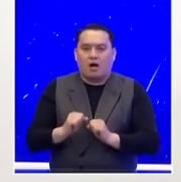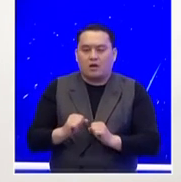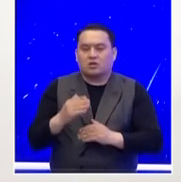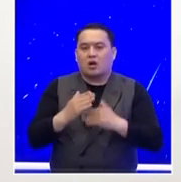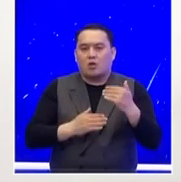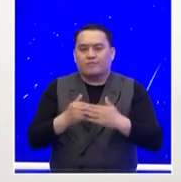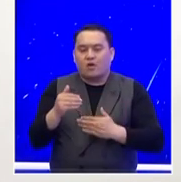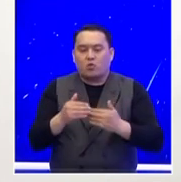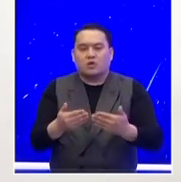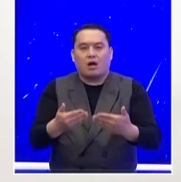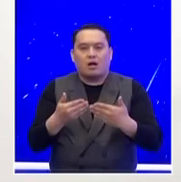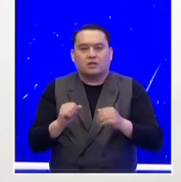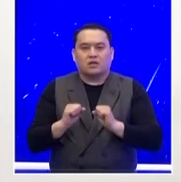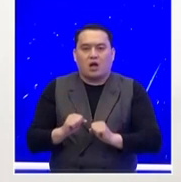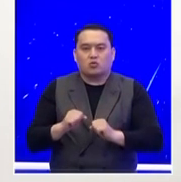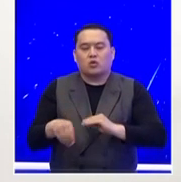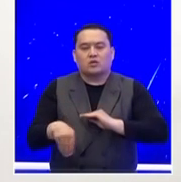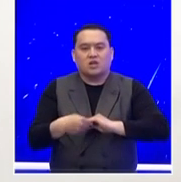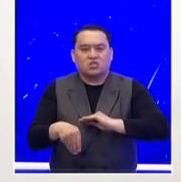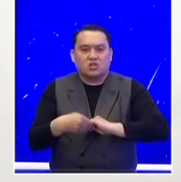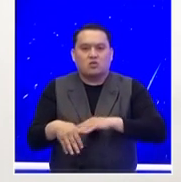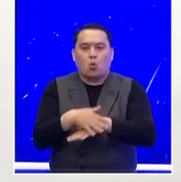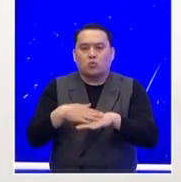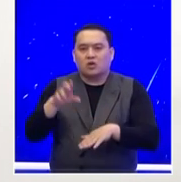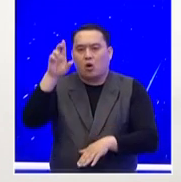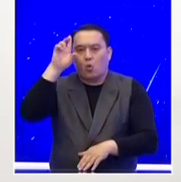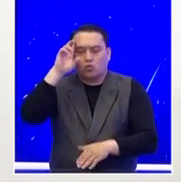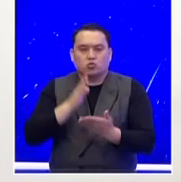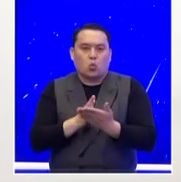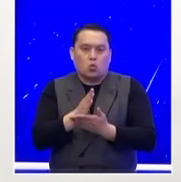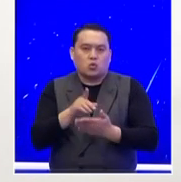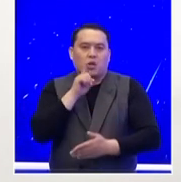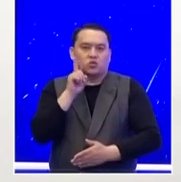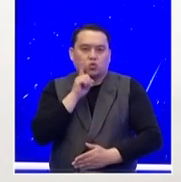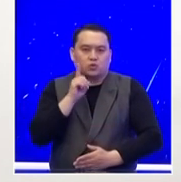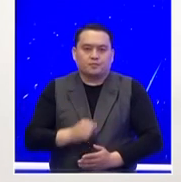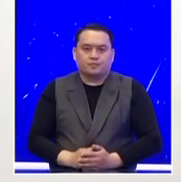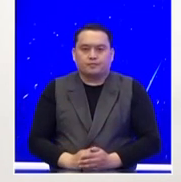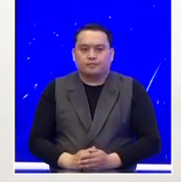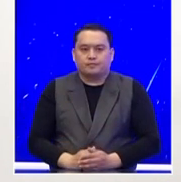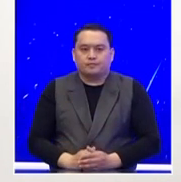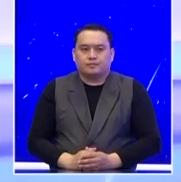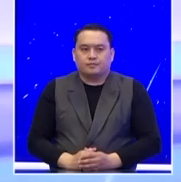профилактику коррупции среди как и населения, и госслужащих, и молодежи.